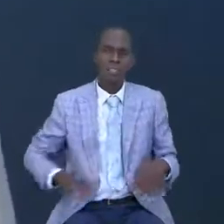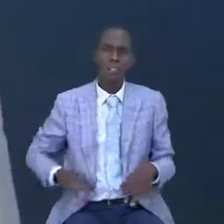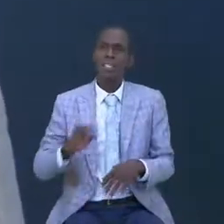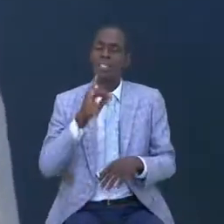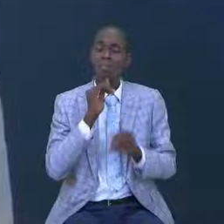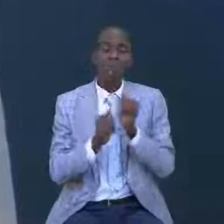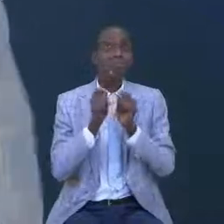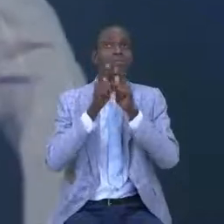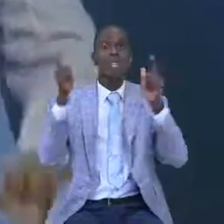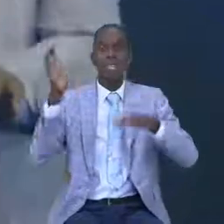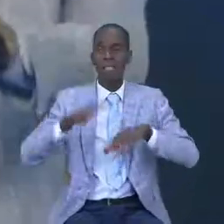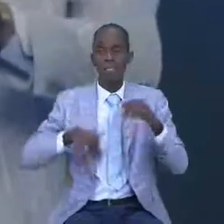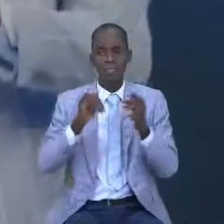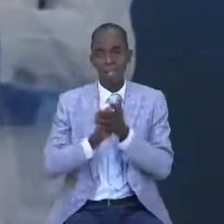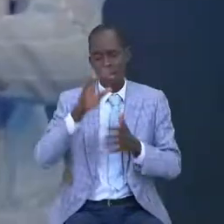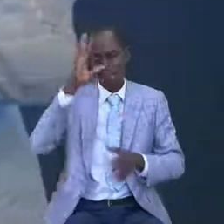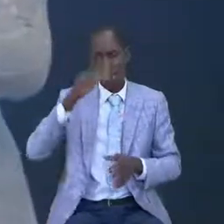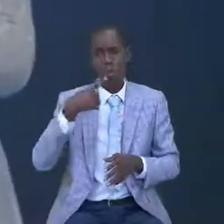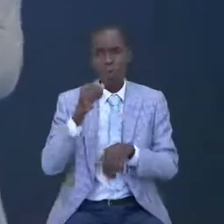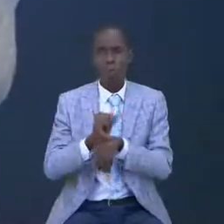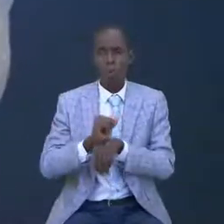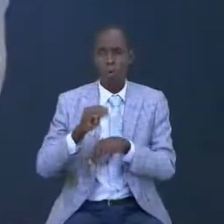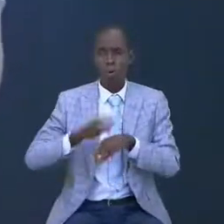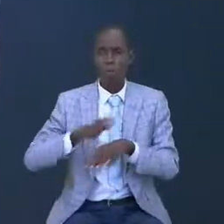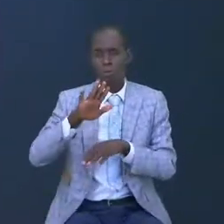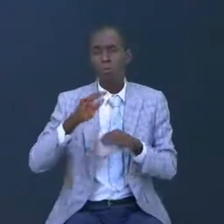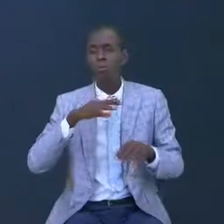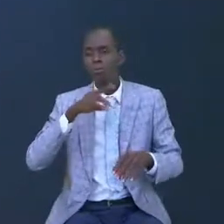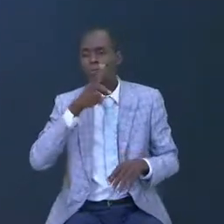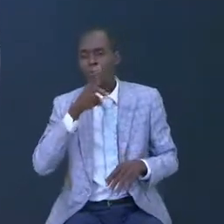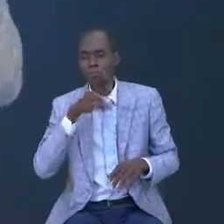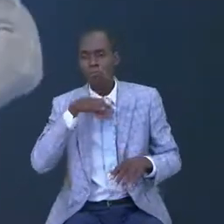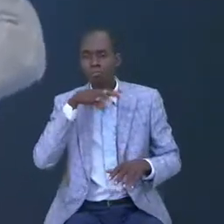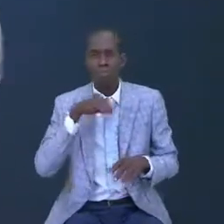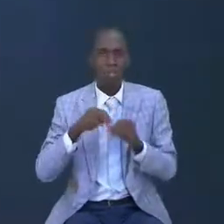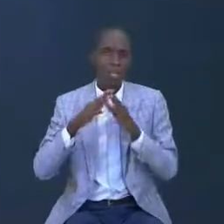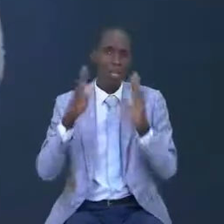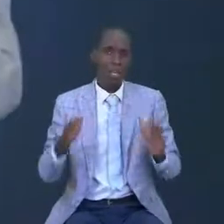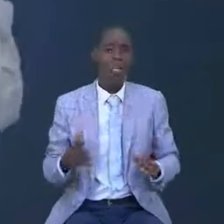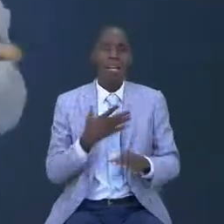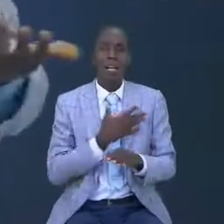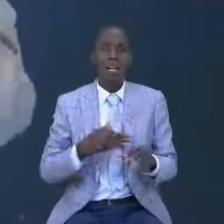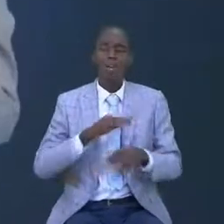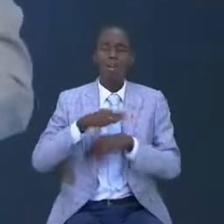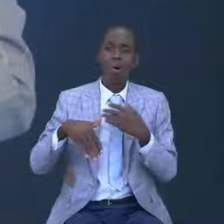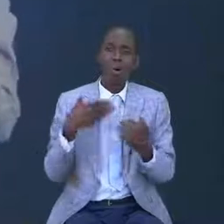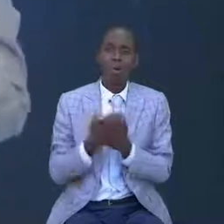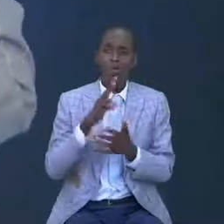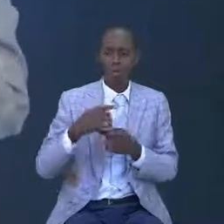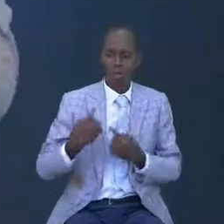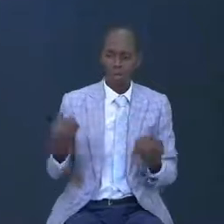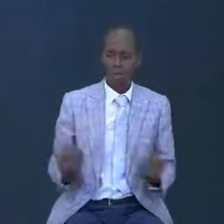ok. Maintenant, Christ est plus grand que le plombier. Et quand il rentre dans votre